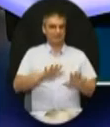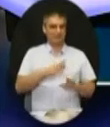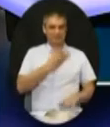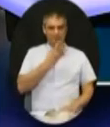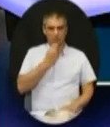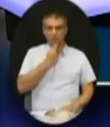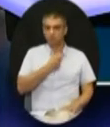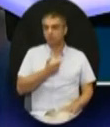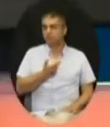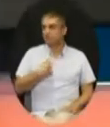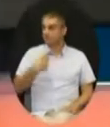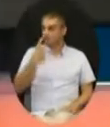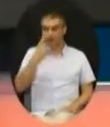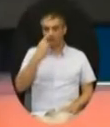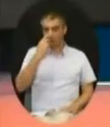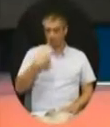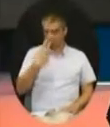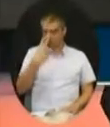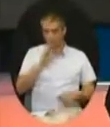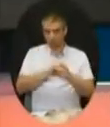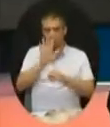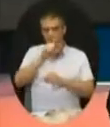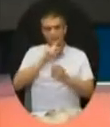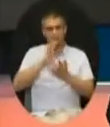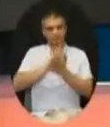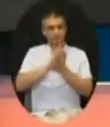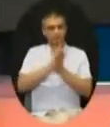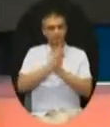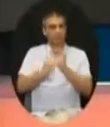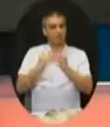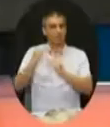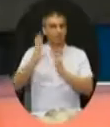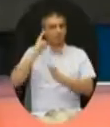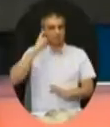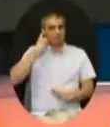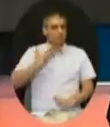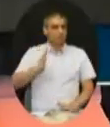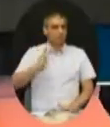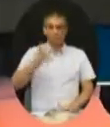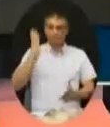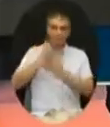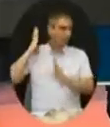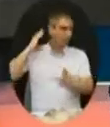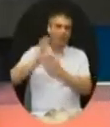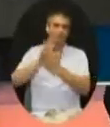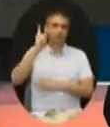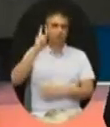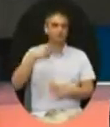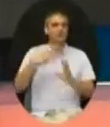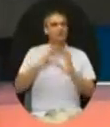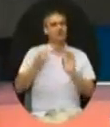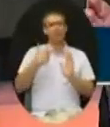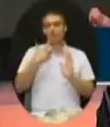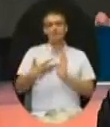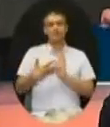באירופה איזה תהליך מאוד מדהיג, נגיד ב-15 השנים האחרונות, שהתחלנו בביקורת